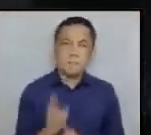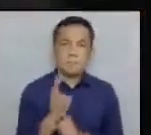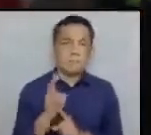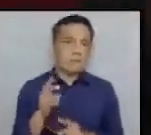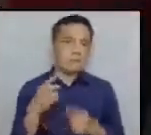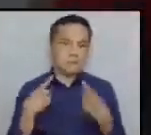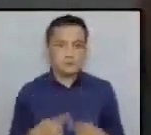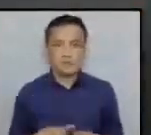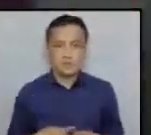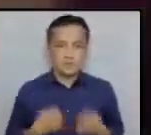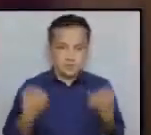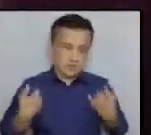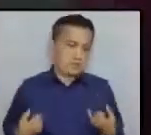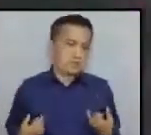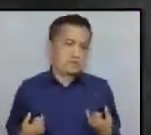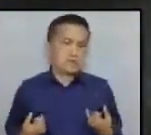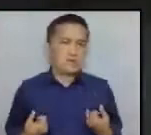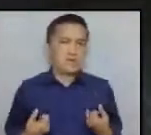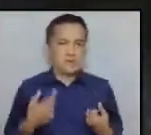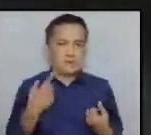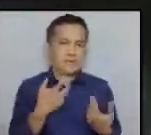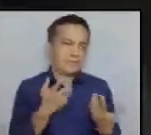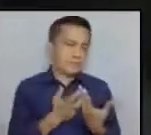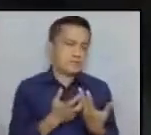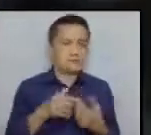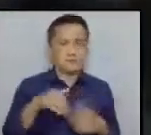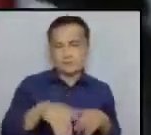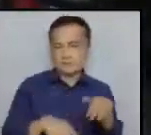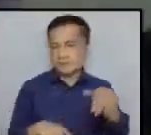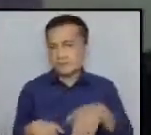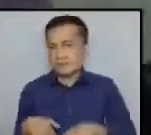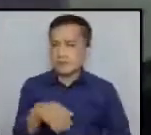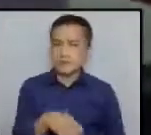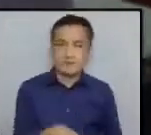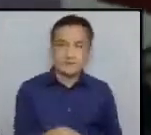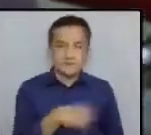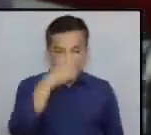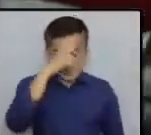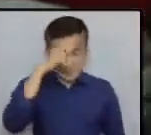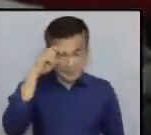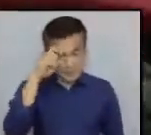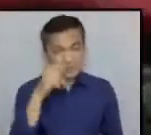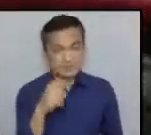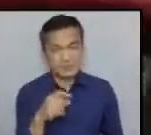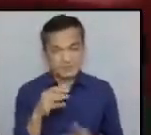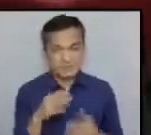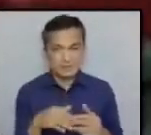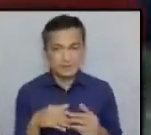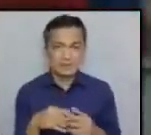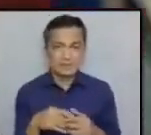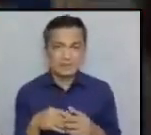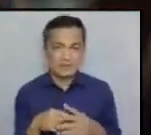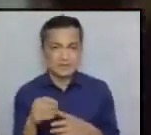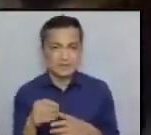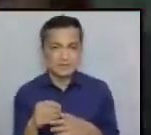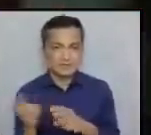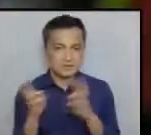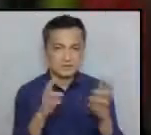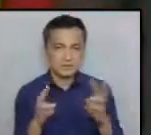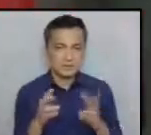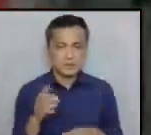swimsuit na bagay na bagay na pang beach. Ngayon summer, lalo na't mas mainit pa yata yung panahon kesa sa sinalabas kong hangin mula dito sa baba ko.